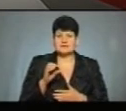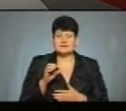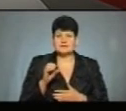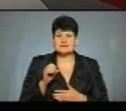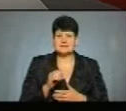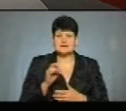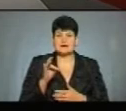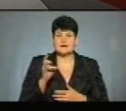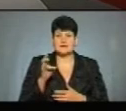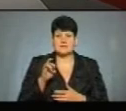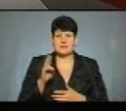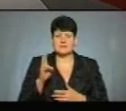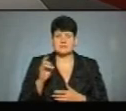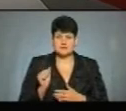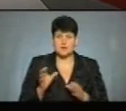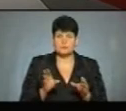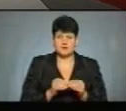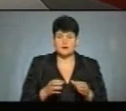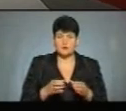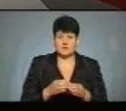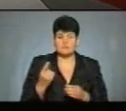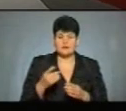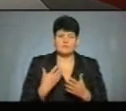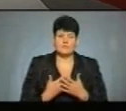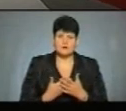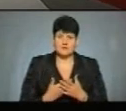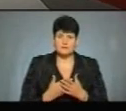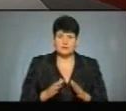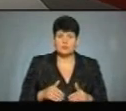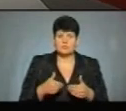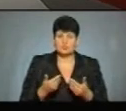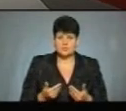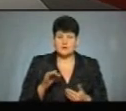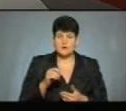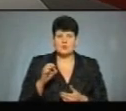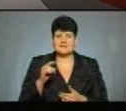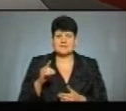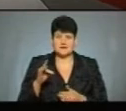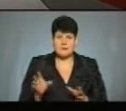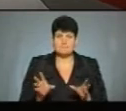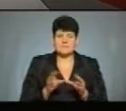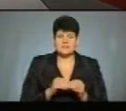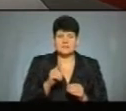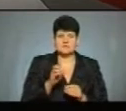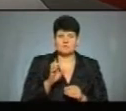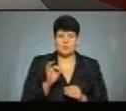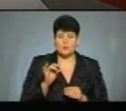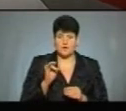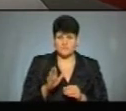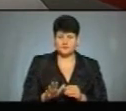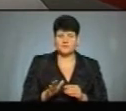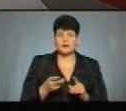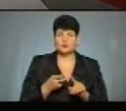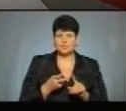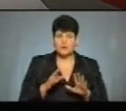Озернянська об'єднана громада. Так? В першому варіанті пропонується Озерну приєднати до Зборова. Другий варіант передбачає, що окремо буде